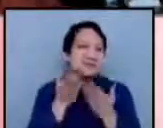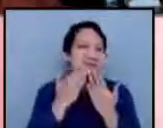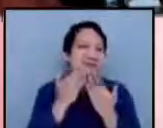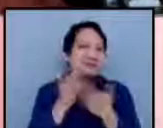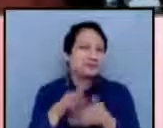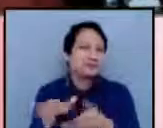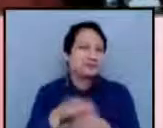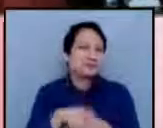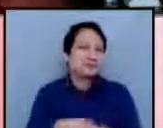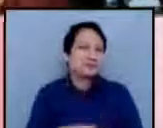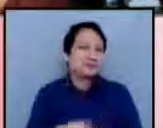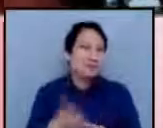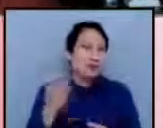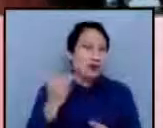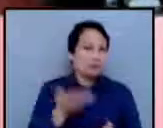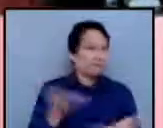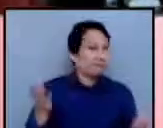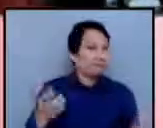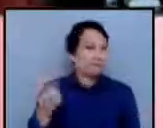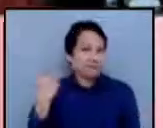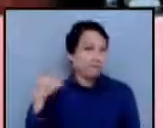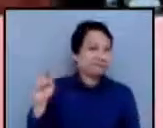dahil sa inyo.